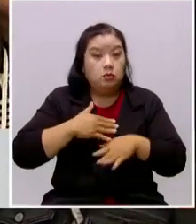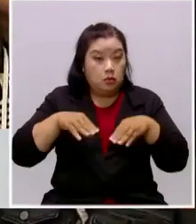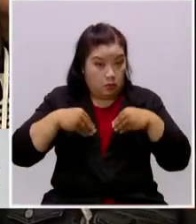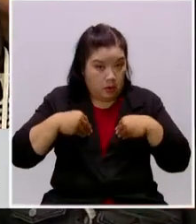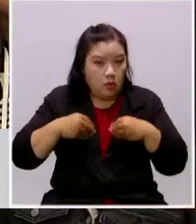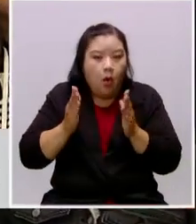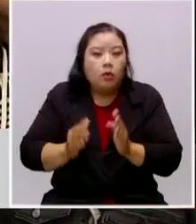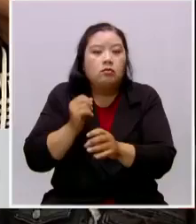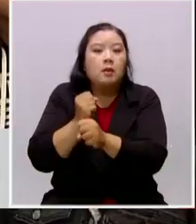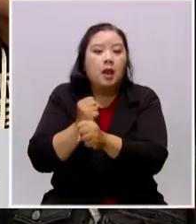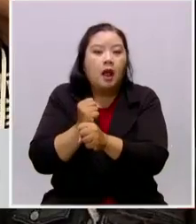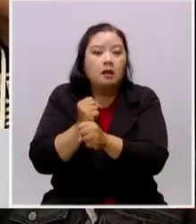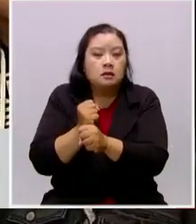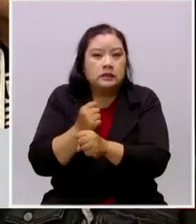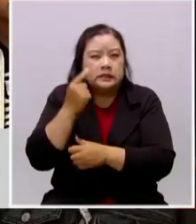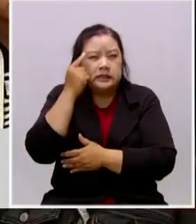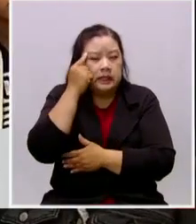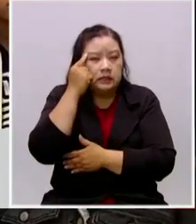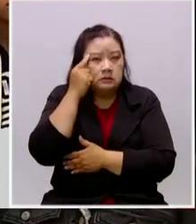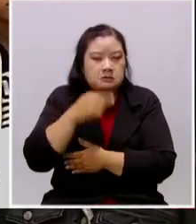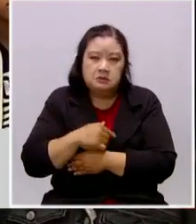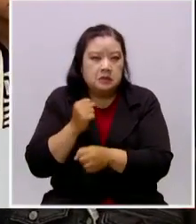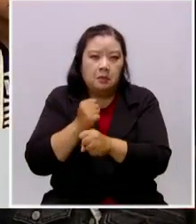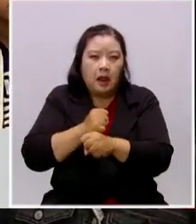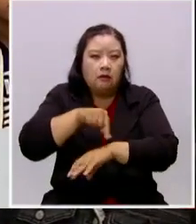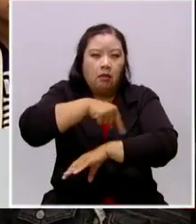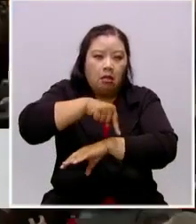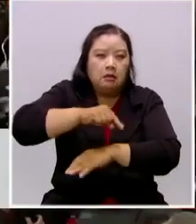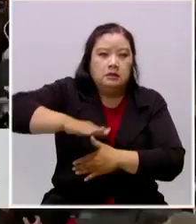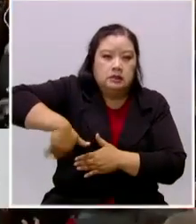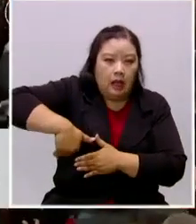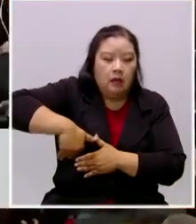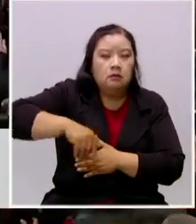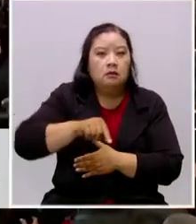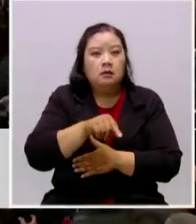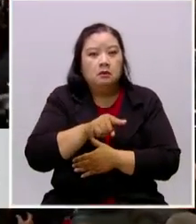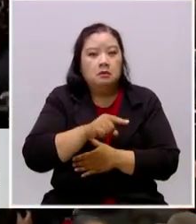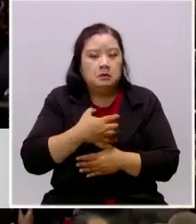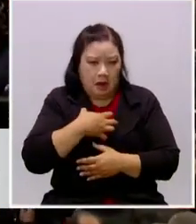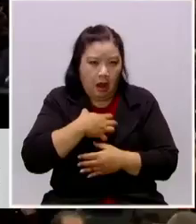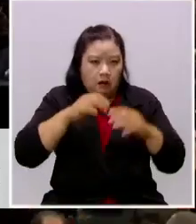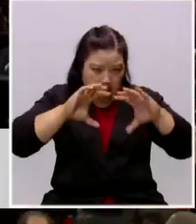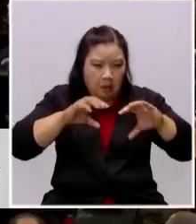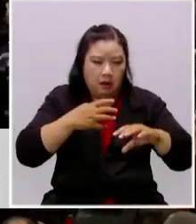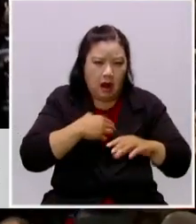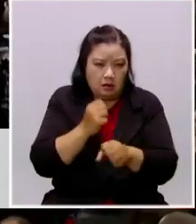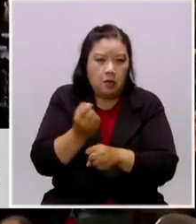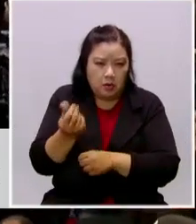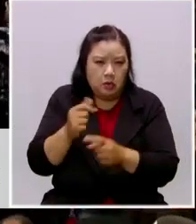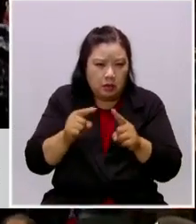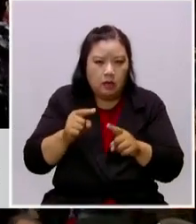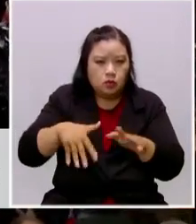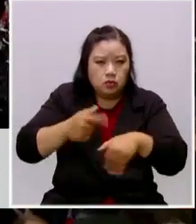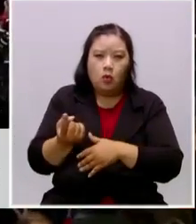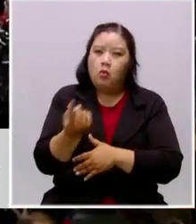ตุรกียังไม่รวดเร็วเท่ากับที่รัฐบาลต้องการจะเห็นหลังผู้ประสบภัยไม่พอใจแล้วก็ต่อว่ารัฐบาลนะครับว่าทำงานล่า